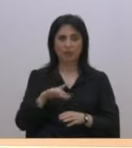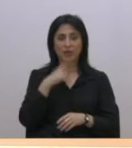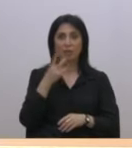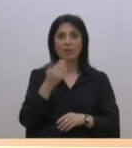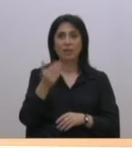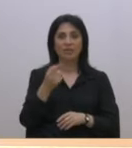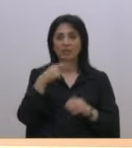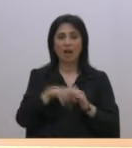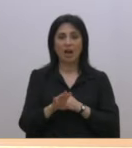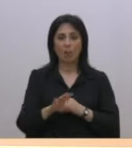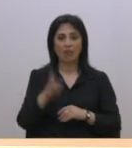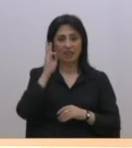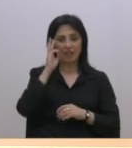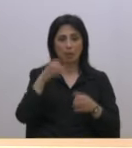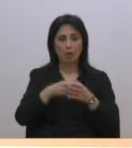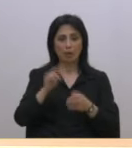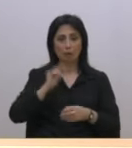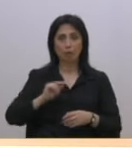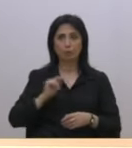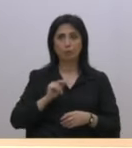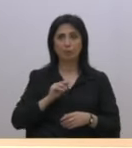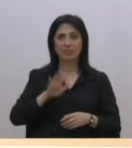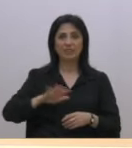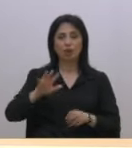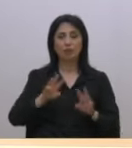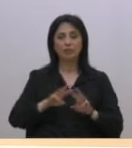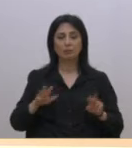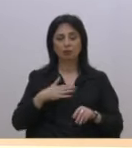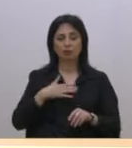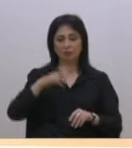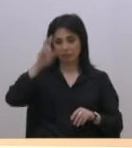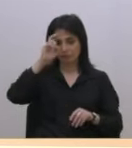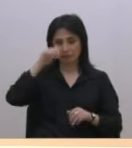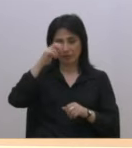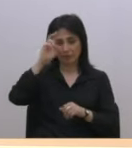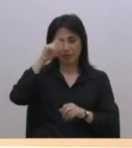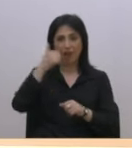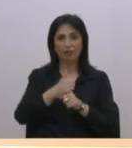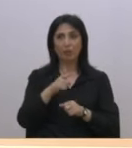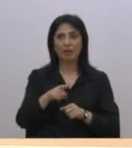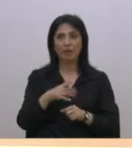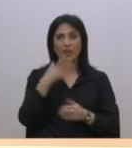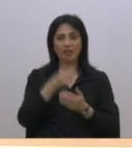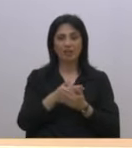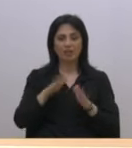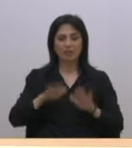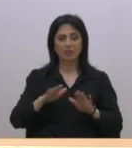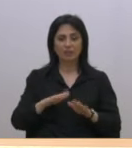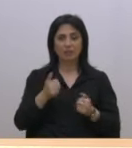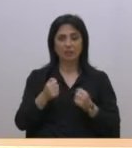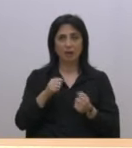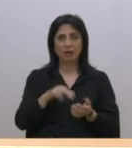მას ეს არ გამოუვა და დიპლომატიური კორპუსი, საგარეო საქმეთა სამინისტრო, ჩვენი სახელმწიფო და მთავრობა თავის ადგილას მყარად დგას, თუმცა ეს